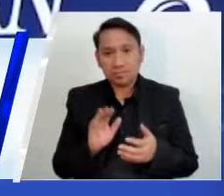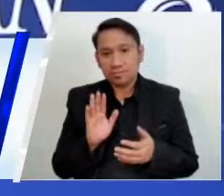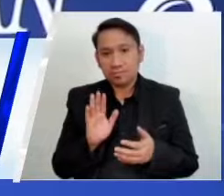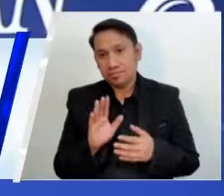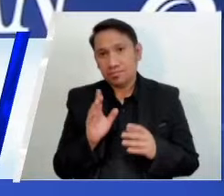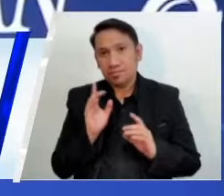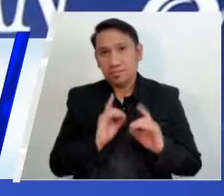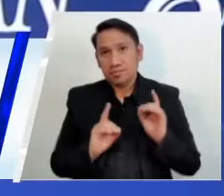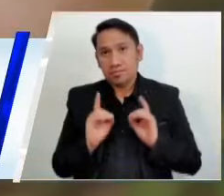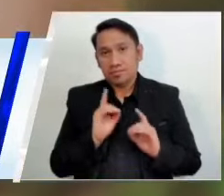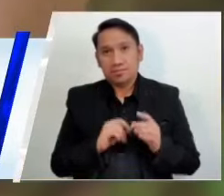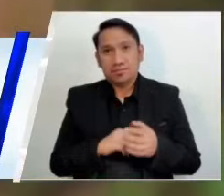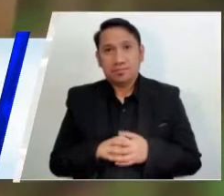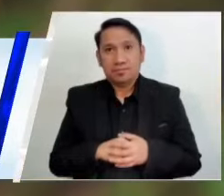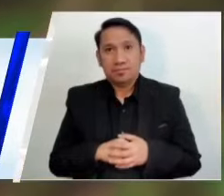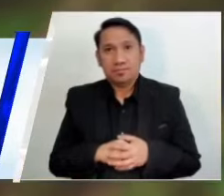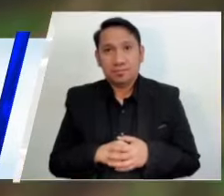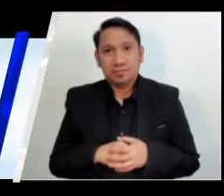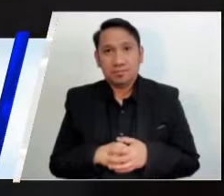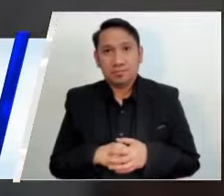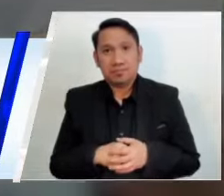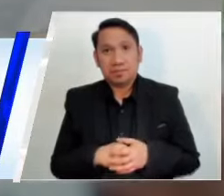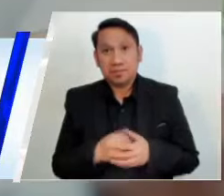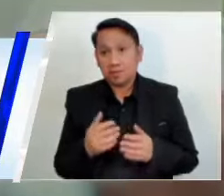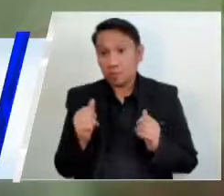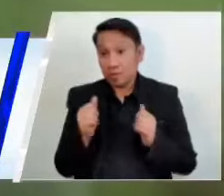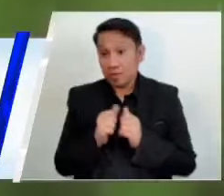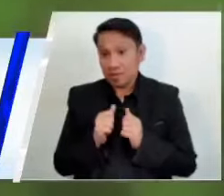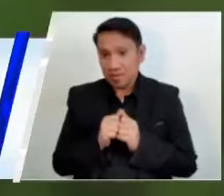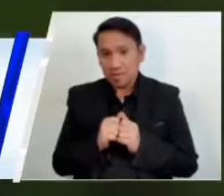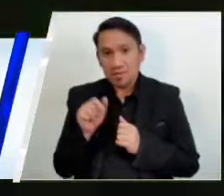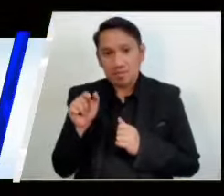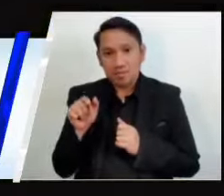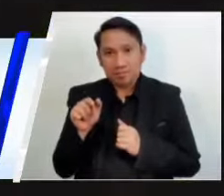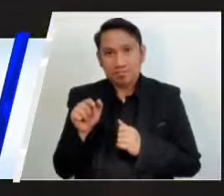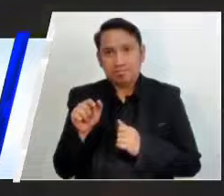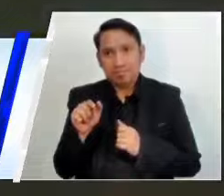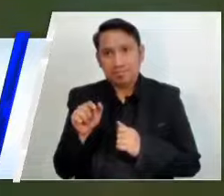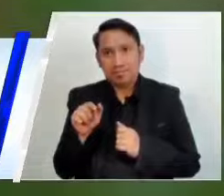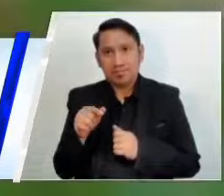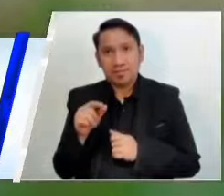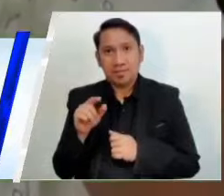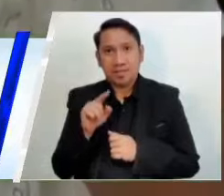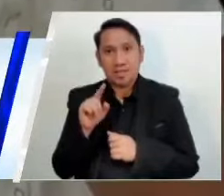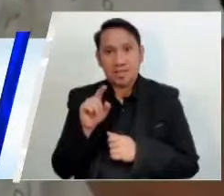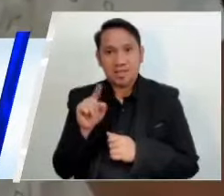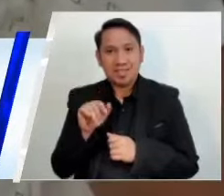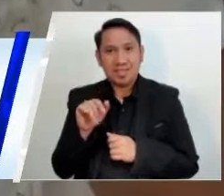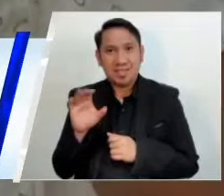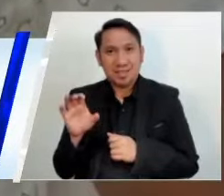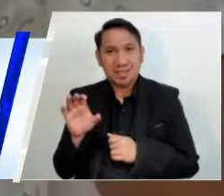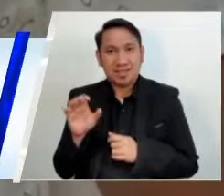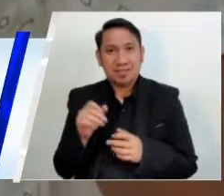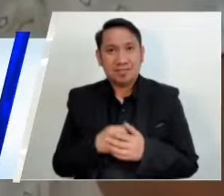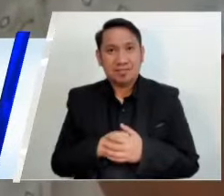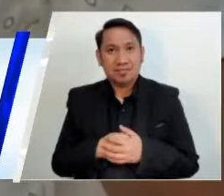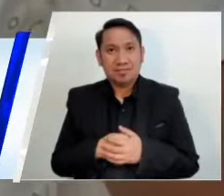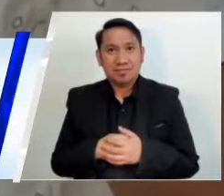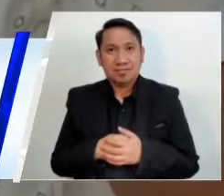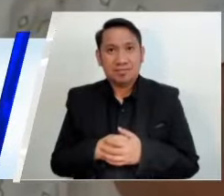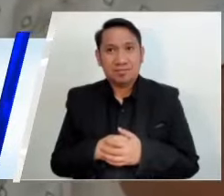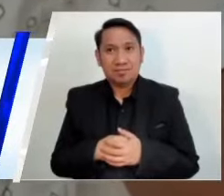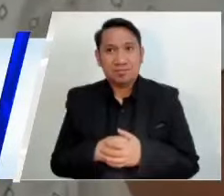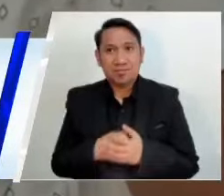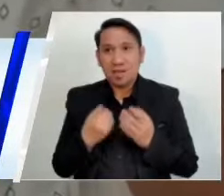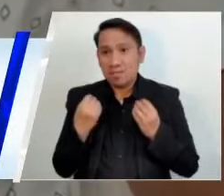Guardian Alien, kung saan makakasama niya ang Firefly director na si Zig Dulay. Marami pa kaming magagawin